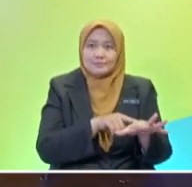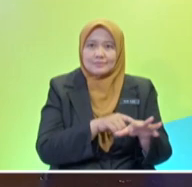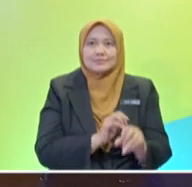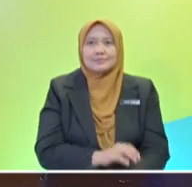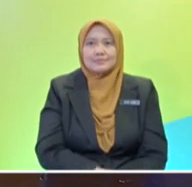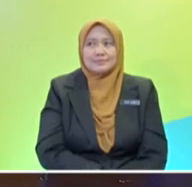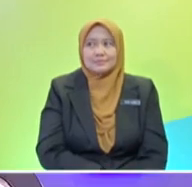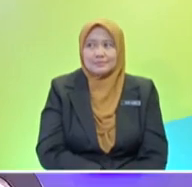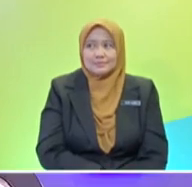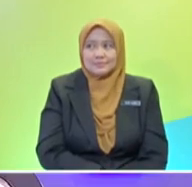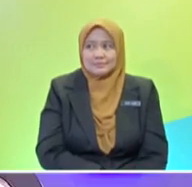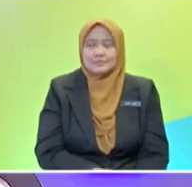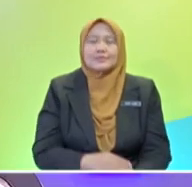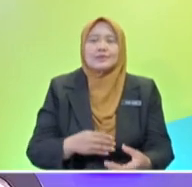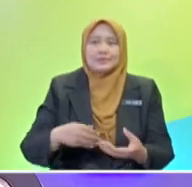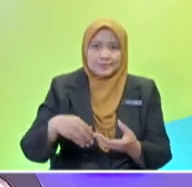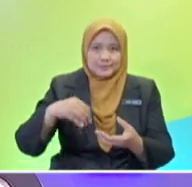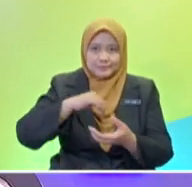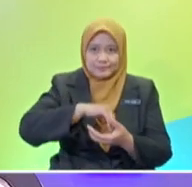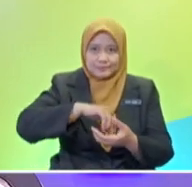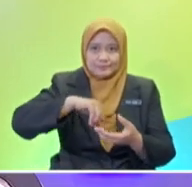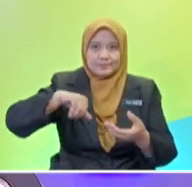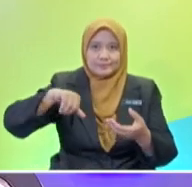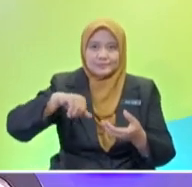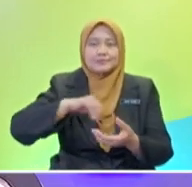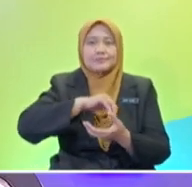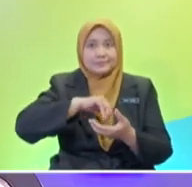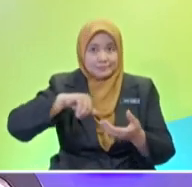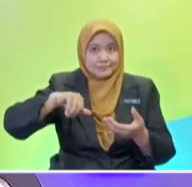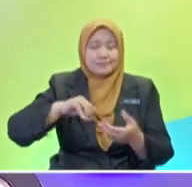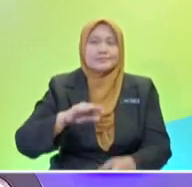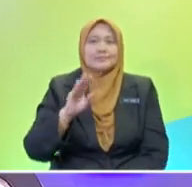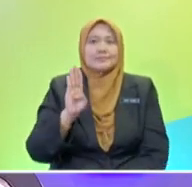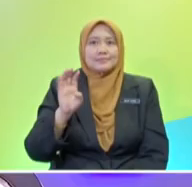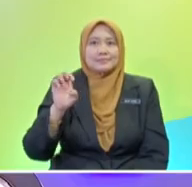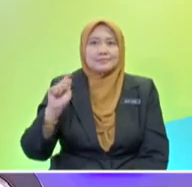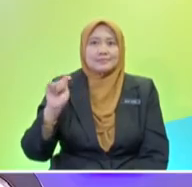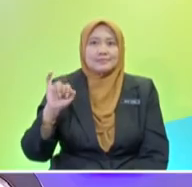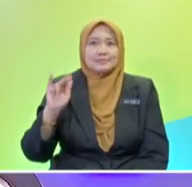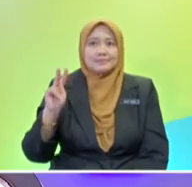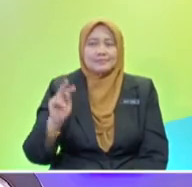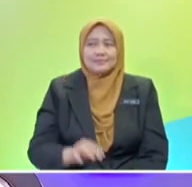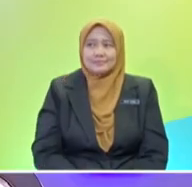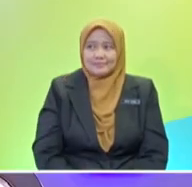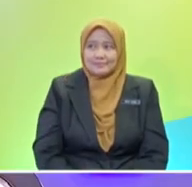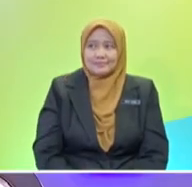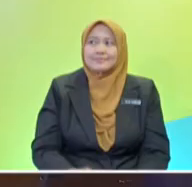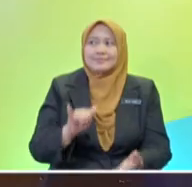Murid-murid, ini namanya daun betik. Ini daun betik. Daun betik. Okey? Okey,